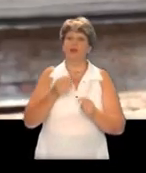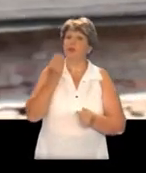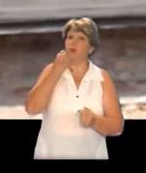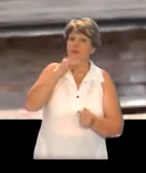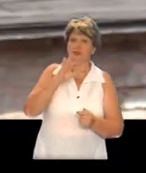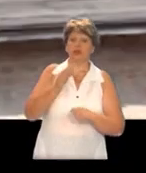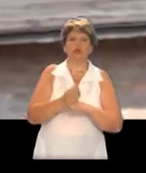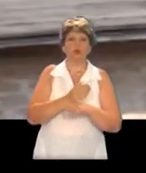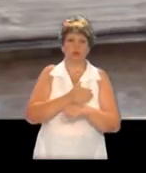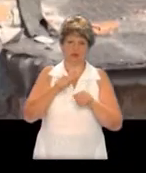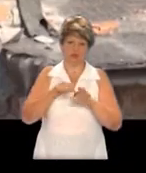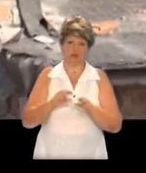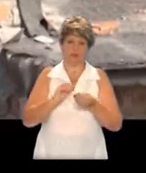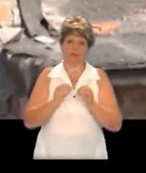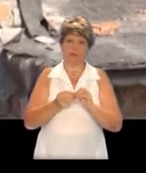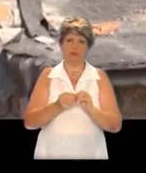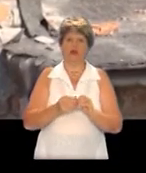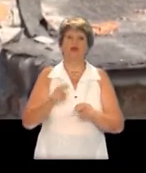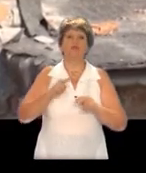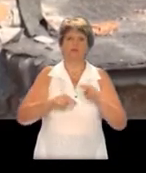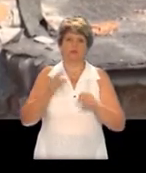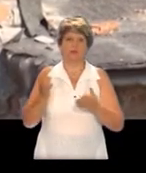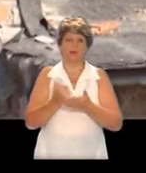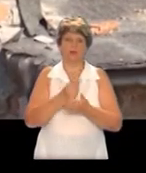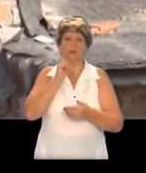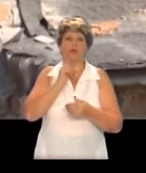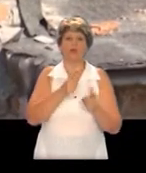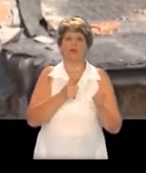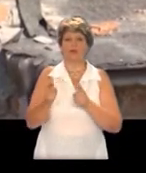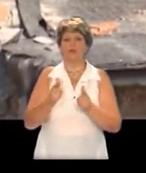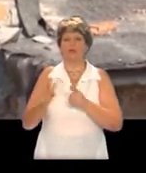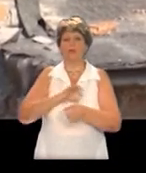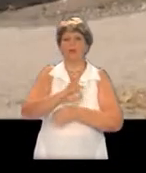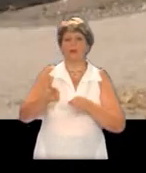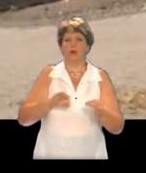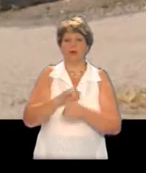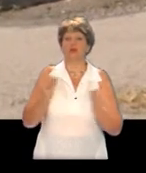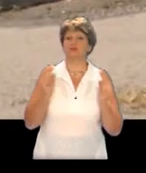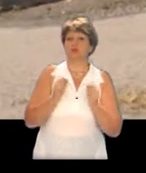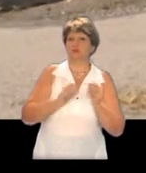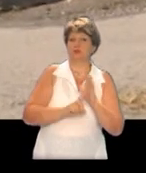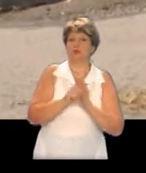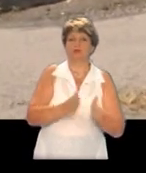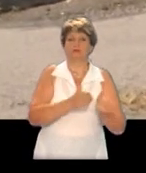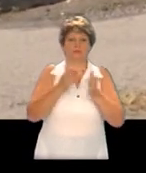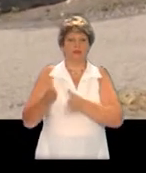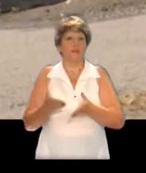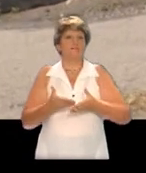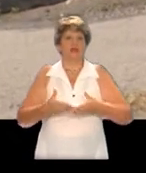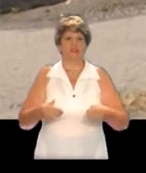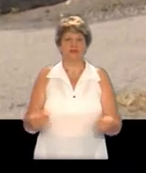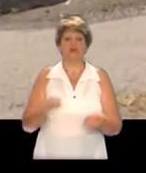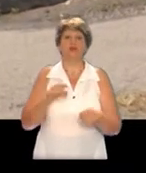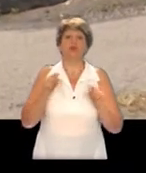і надовго вирішить проблему. Підрядник знайшовся, але доки виготовляли проект, вже й зима прийшла. Відклали роботи на весну. Але й